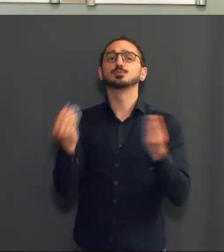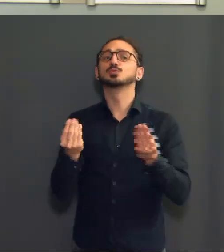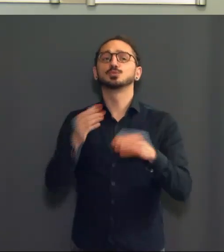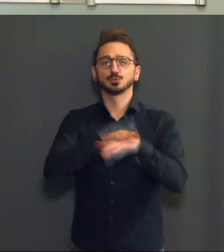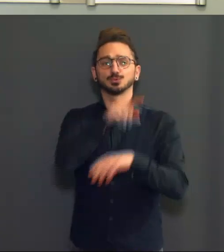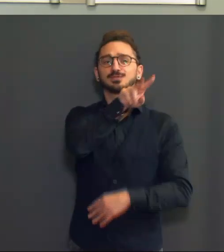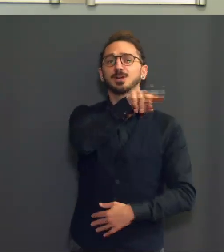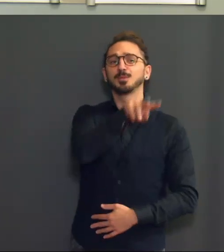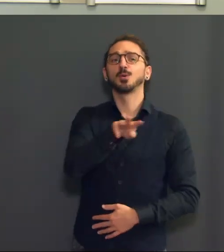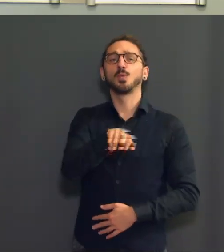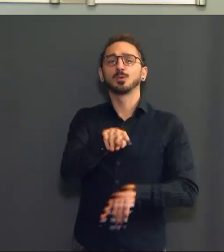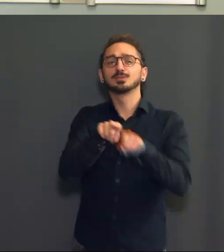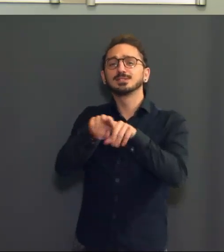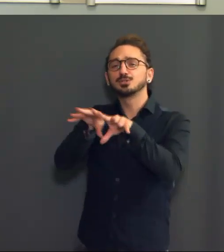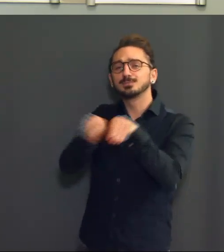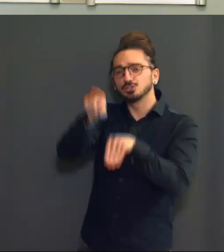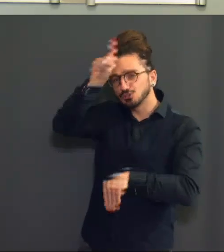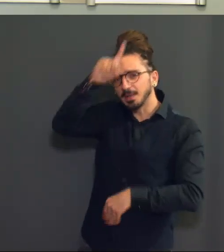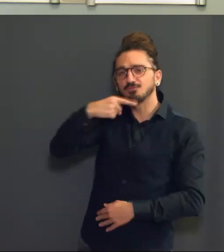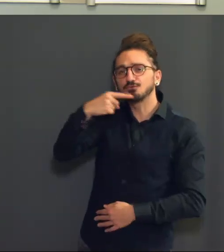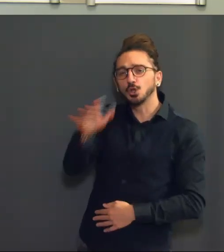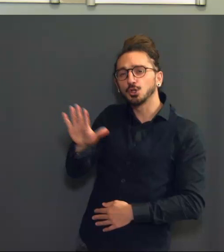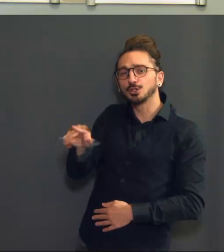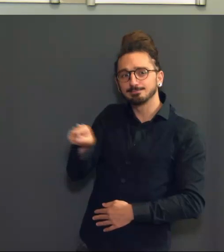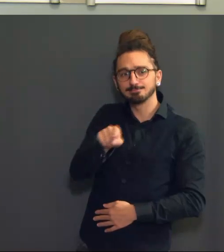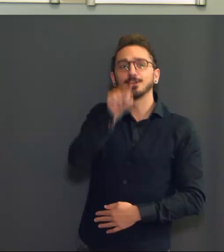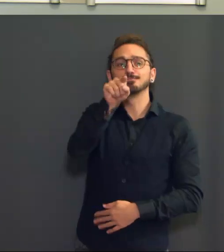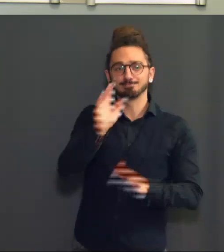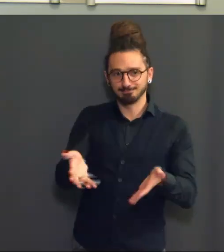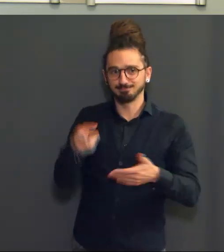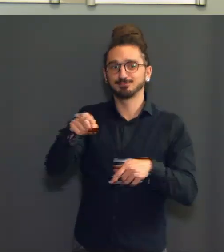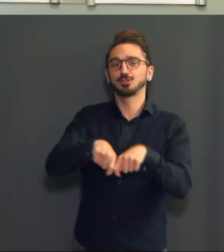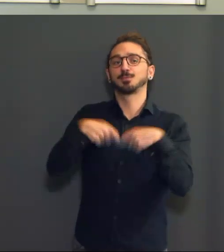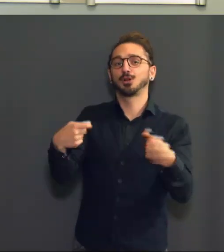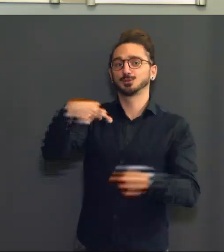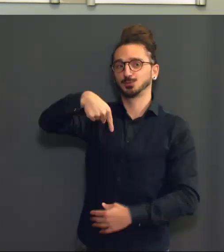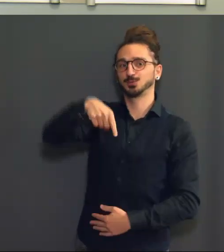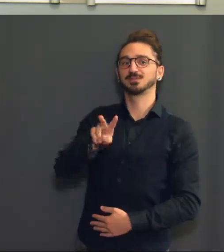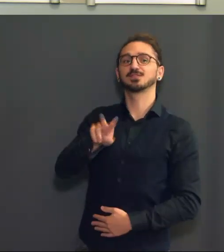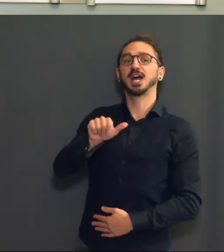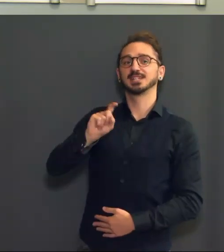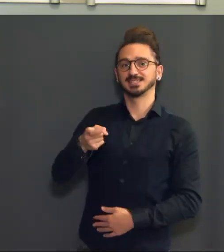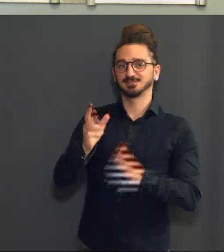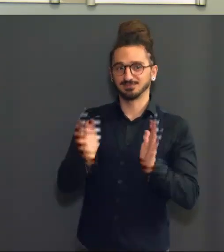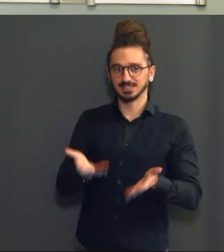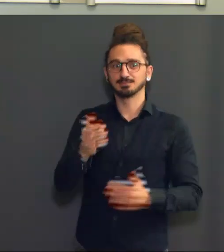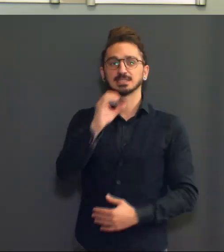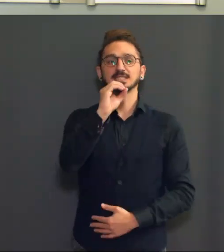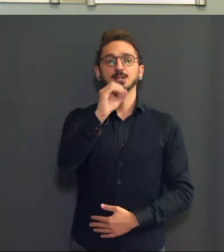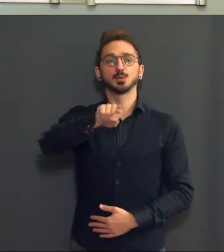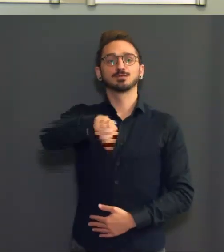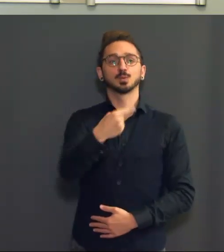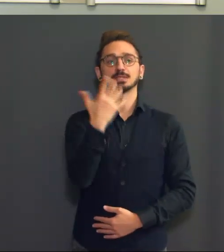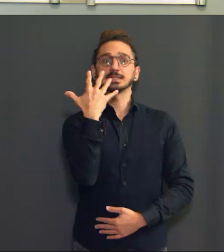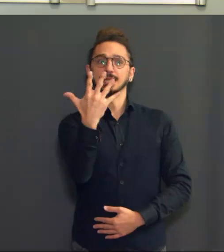Entre-temps, un demi-million de personnes se sont inscrites et 8000 inscrits ont reçu de cette façon leur